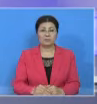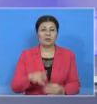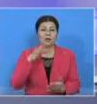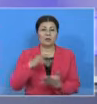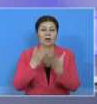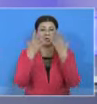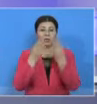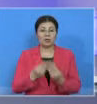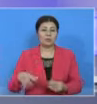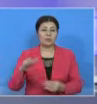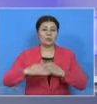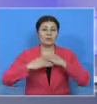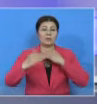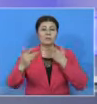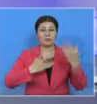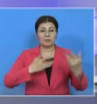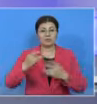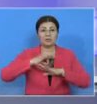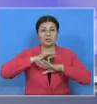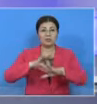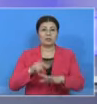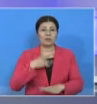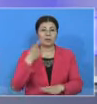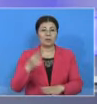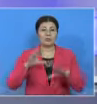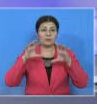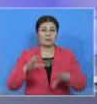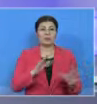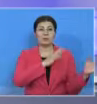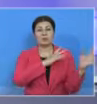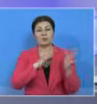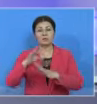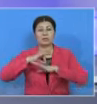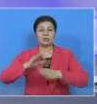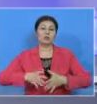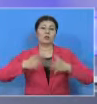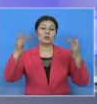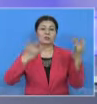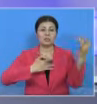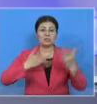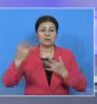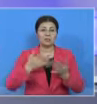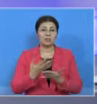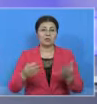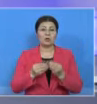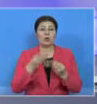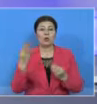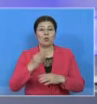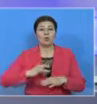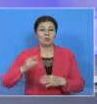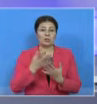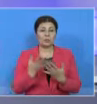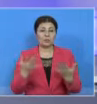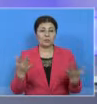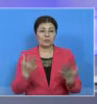Қала күні шаһардың барлық алаңында мерекелік шара ұйымдастырылды. Тұңғыш президент атындағы саябақта өткен үлкен концерттік бағдарламадан бөлек 14 аудан Ақтөбенің әр